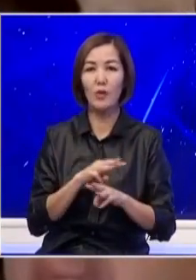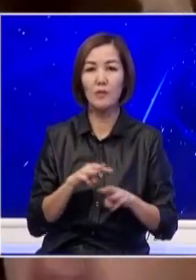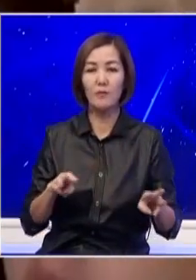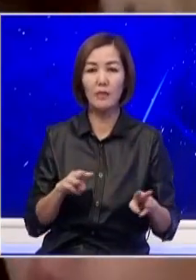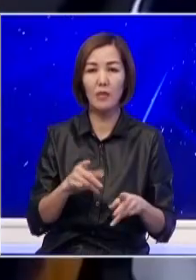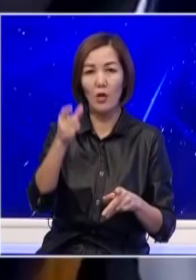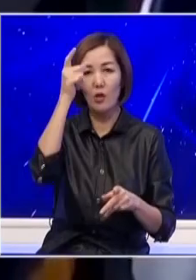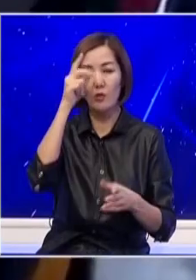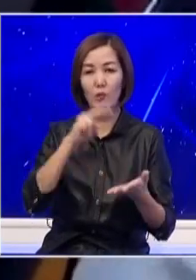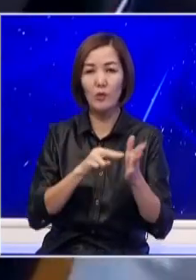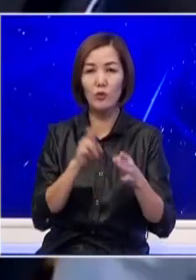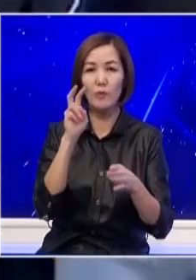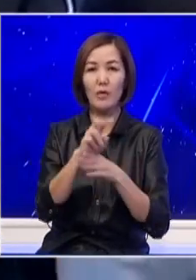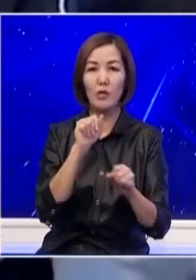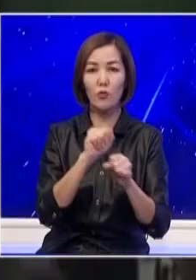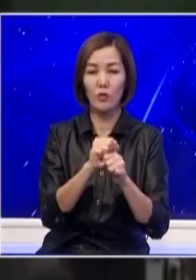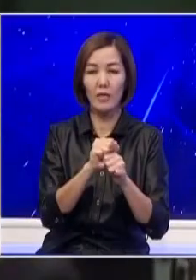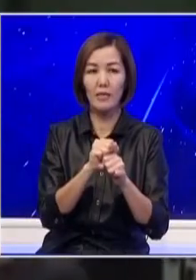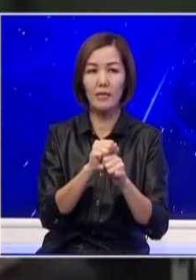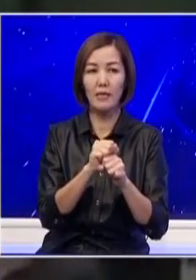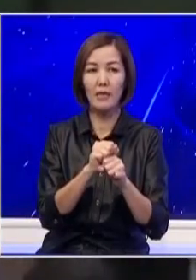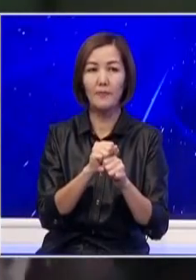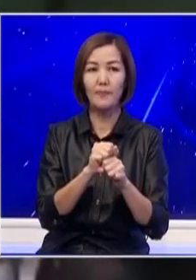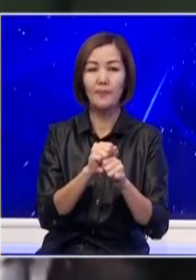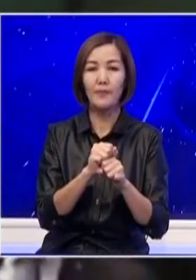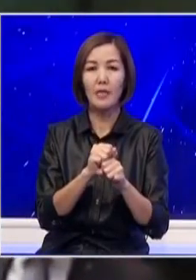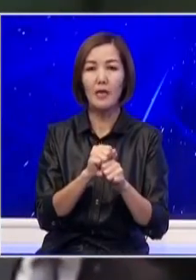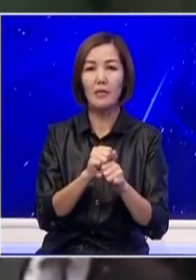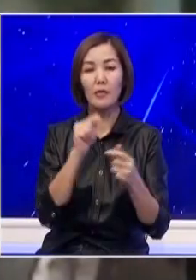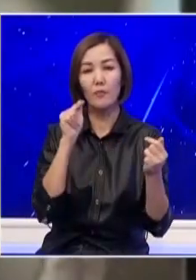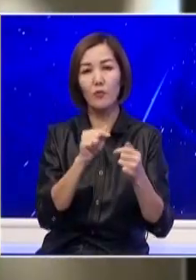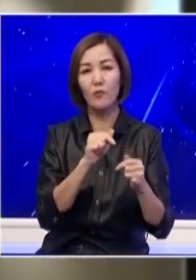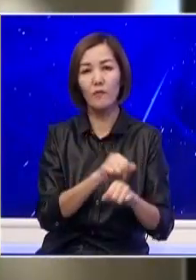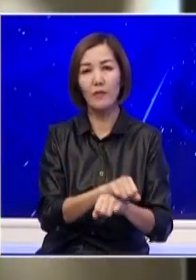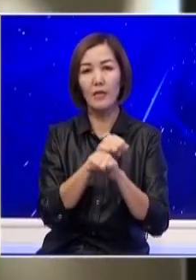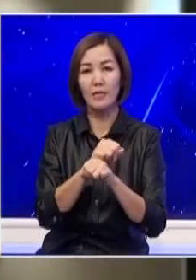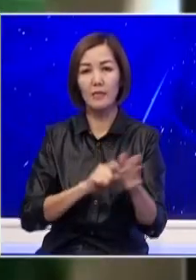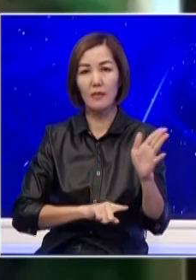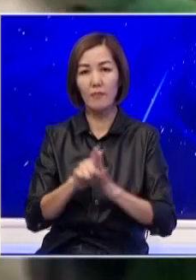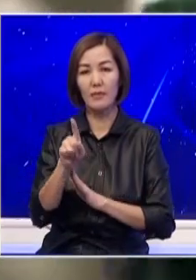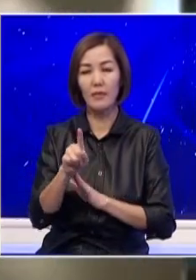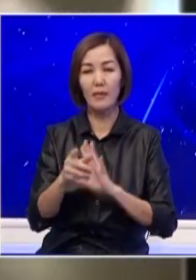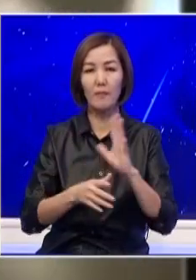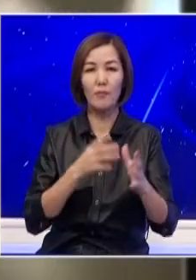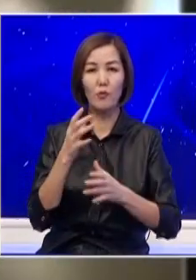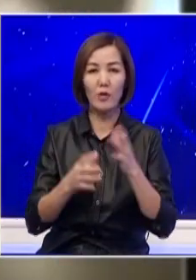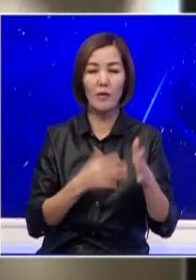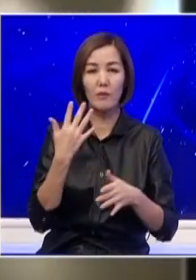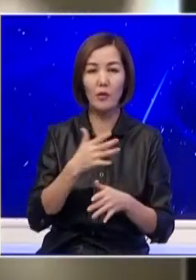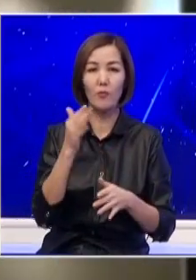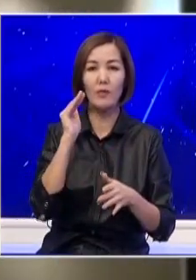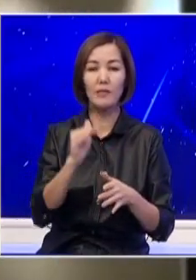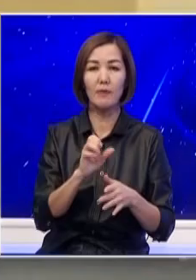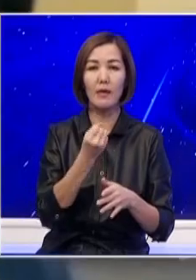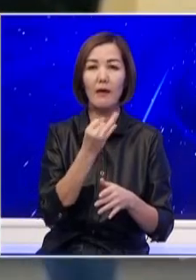басшысының Түркияға жоспарлаған сапары тоқтатылды. Бұл елде Шведке қарсы наразылықтар басталды. Бүкіл әлемде 55 мыңнан аса